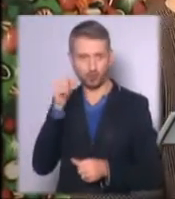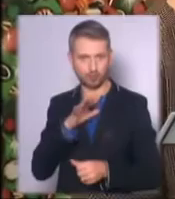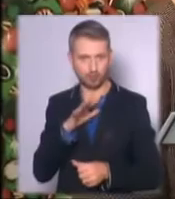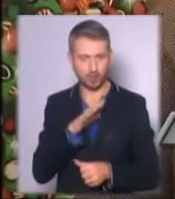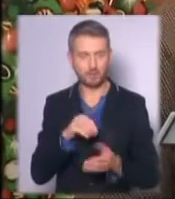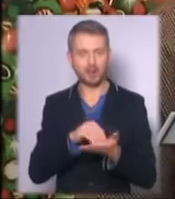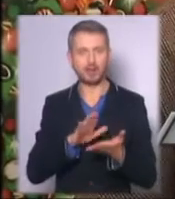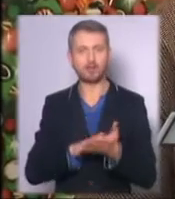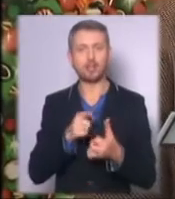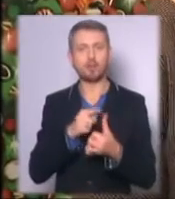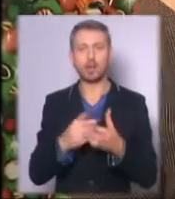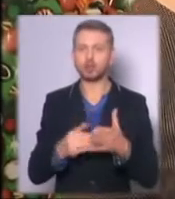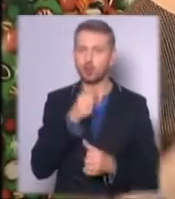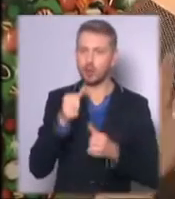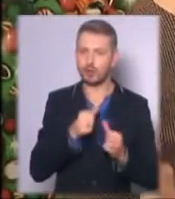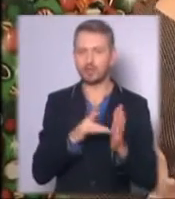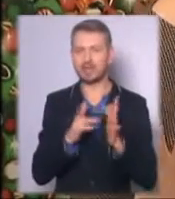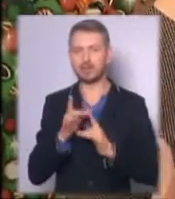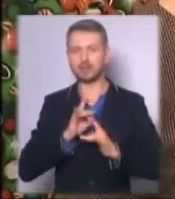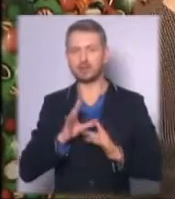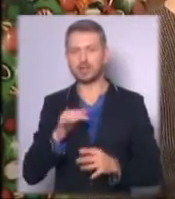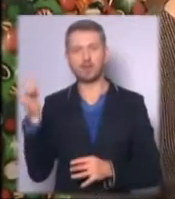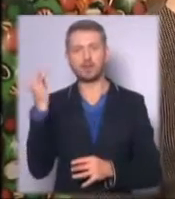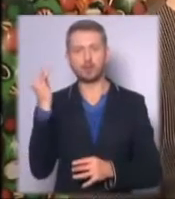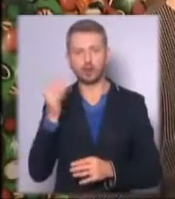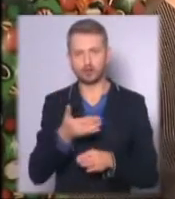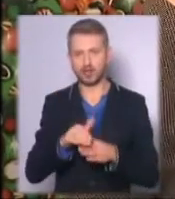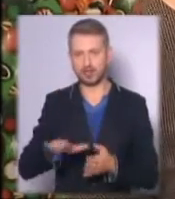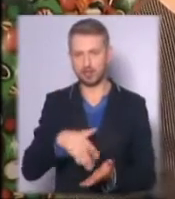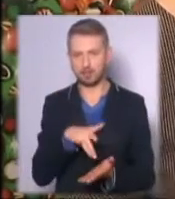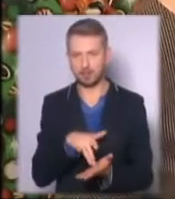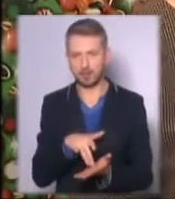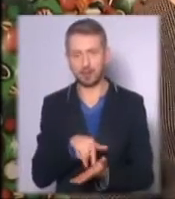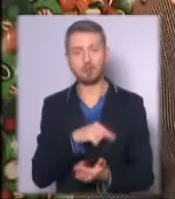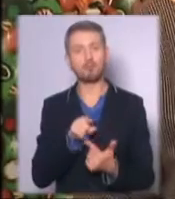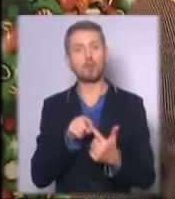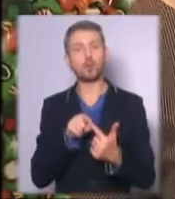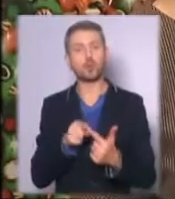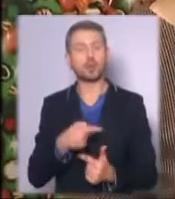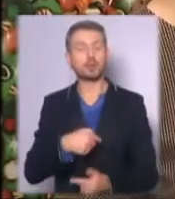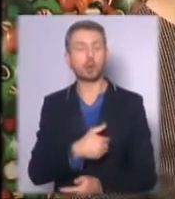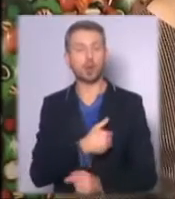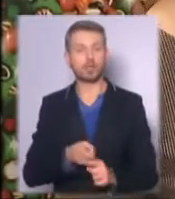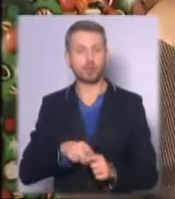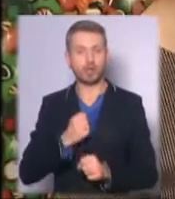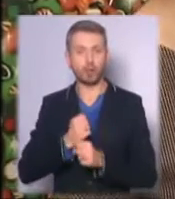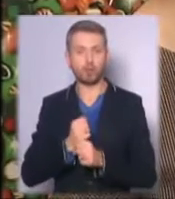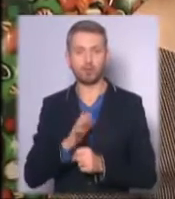по-перше, новорічні різдвяні свята в історичній частині міста. По-друге, нам би хотілося це робити в